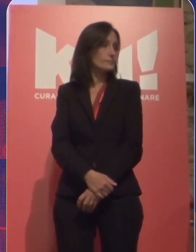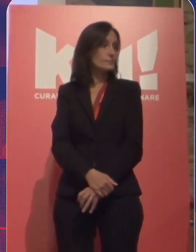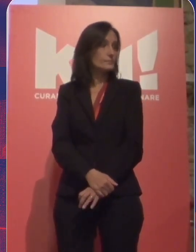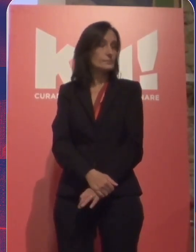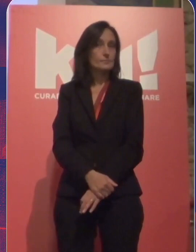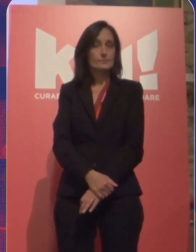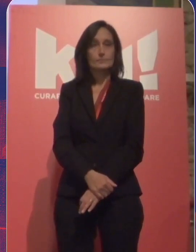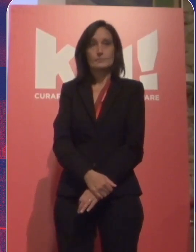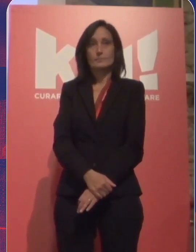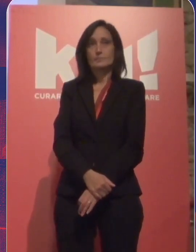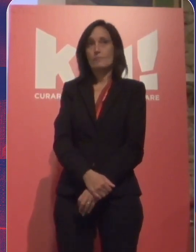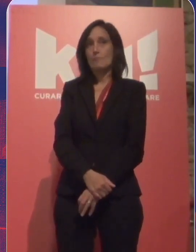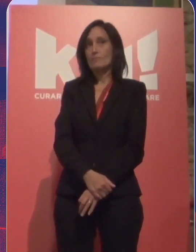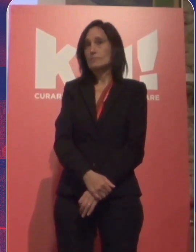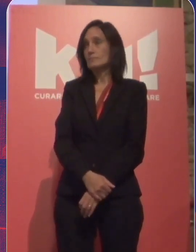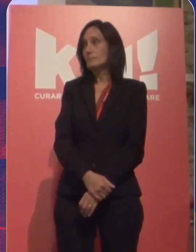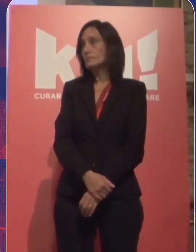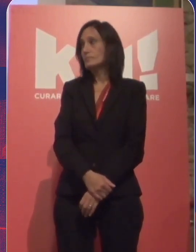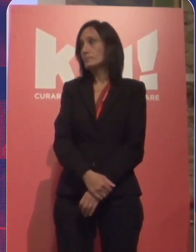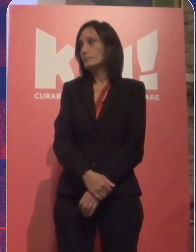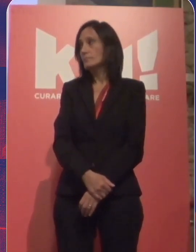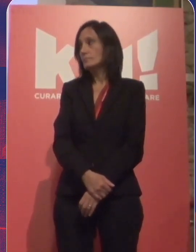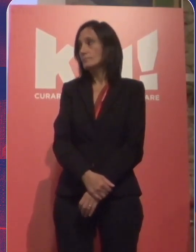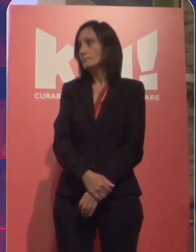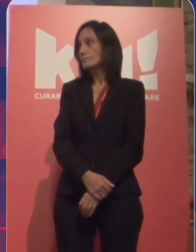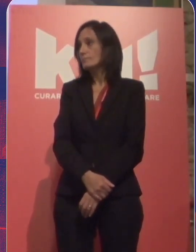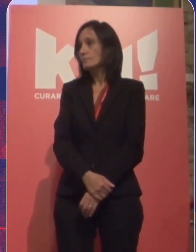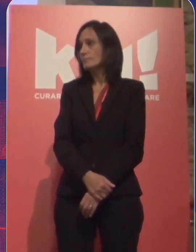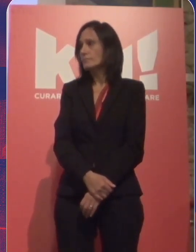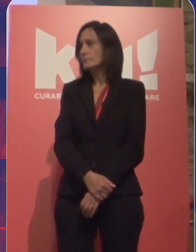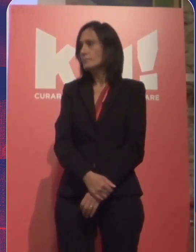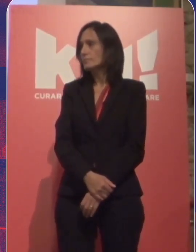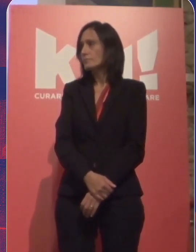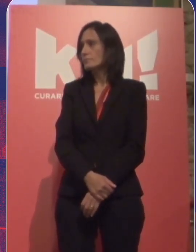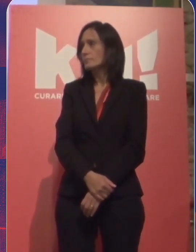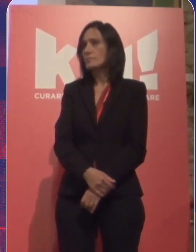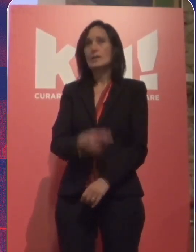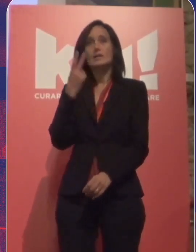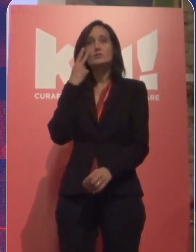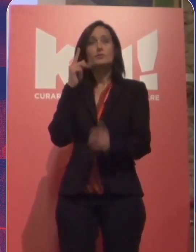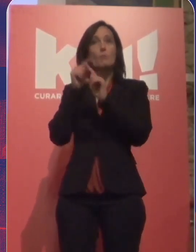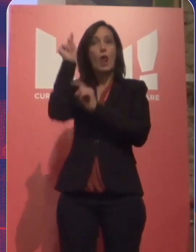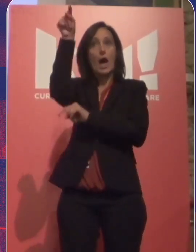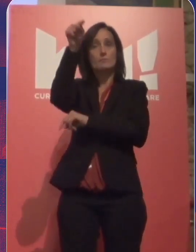grazie ci vediamo domani ma domani